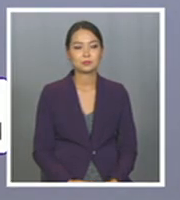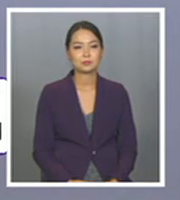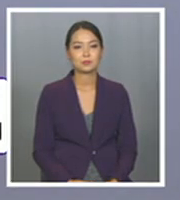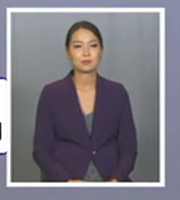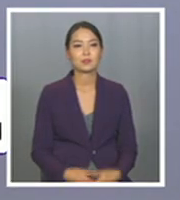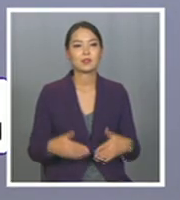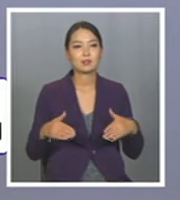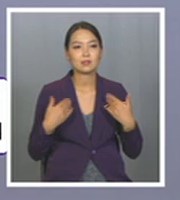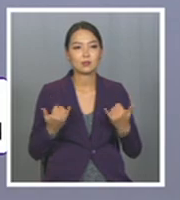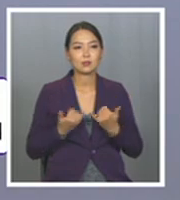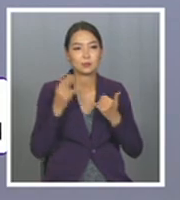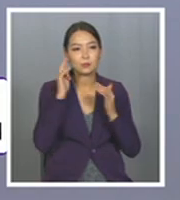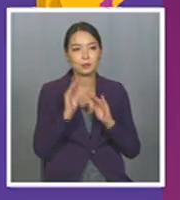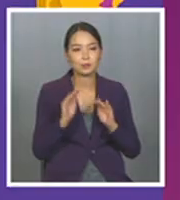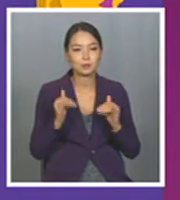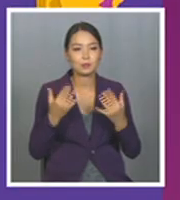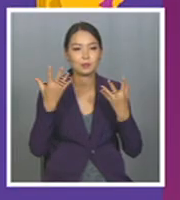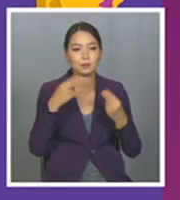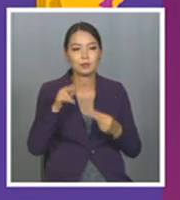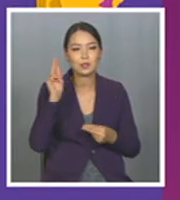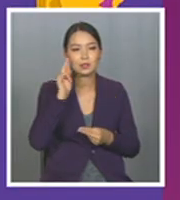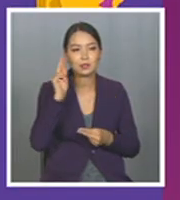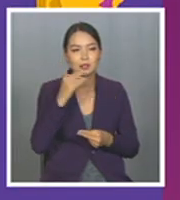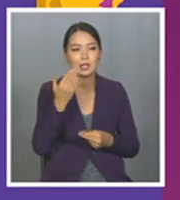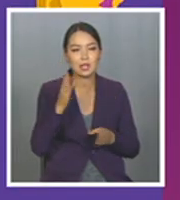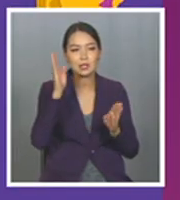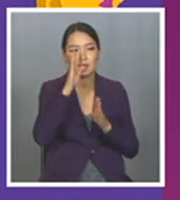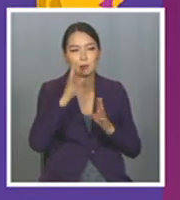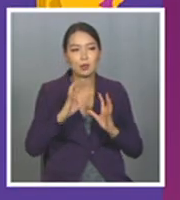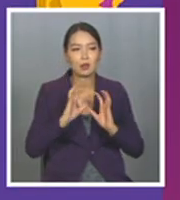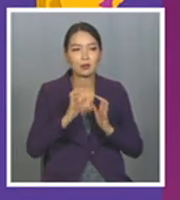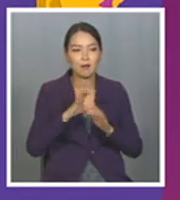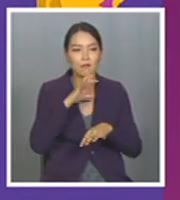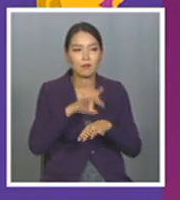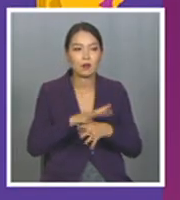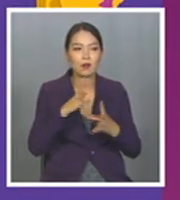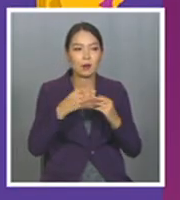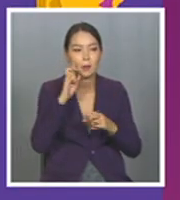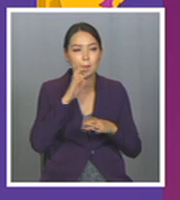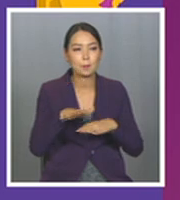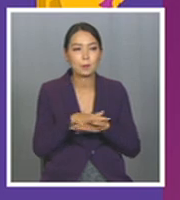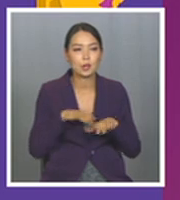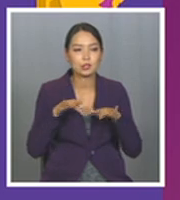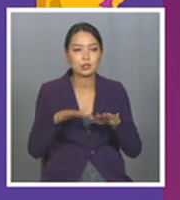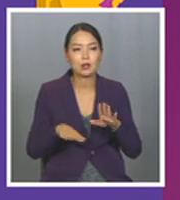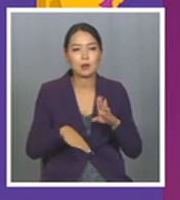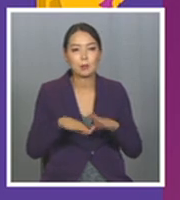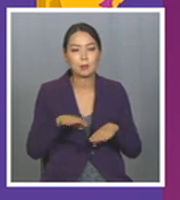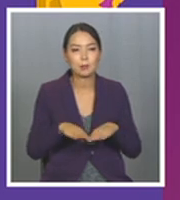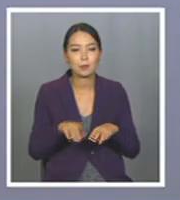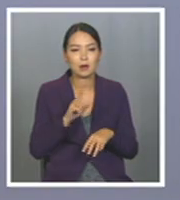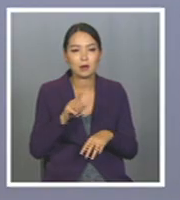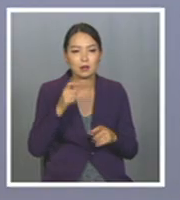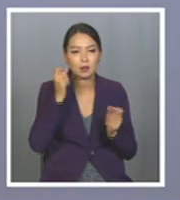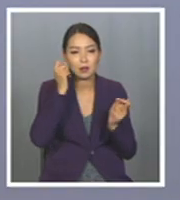Армысыздар, құрметті оқушылар, бүгін сабақта табиғи географиялық факторларға қарай мемлекеттердің шаруашылық мамандандырылу тақырыбын